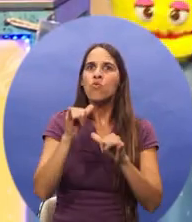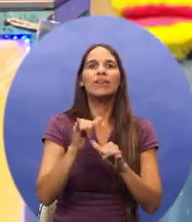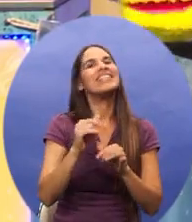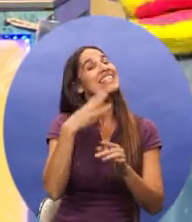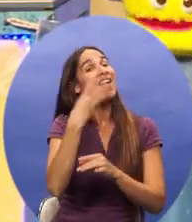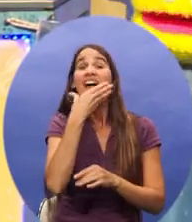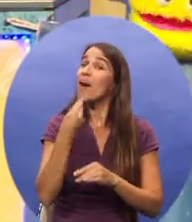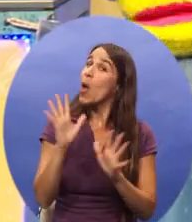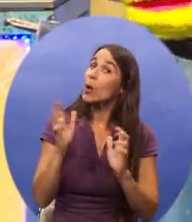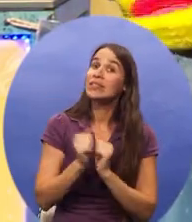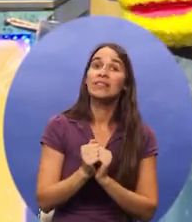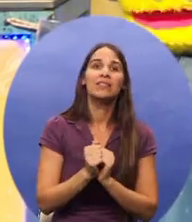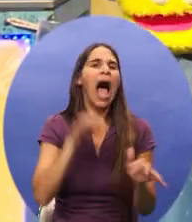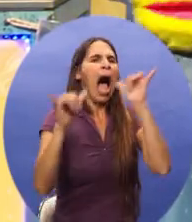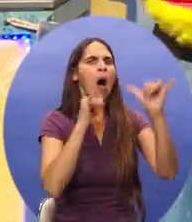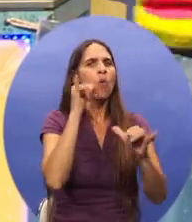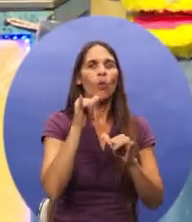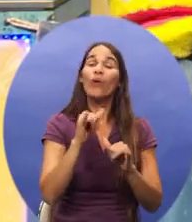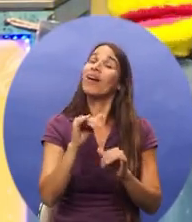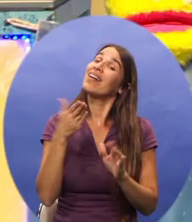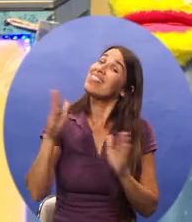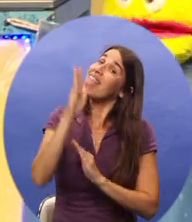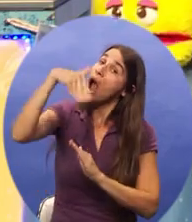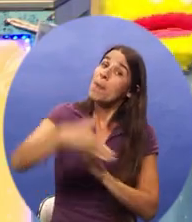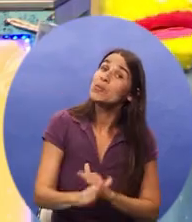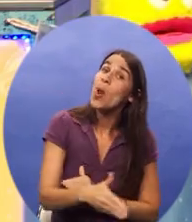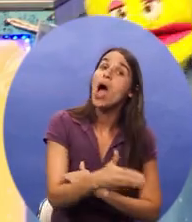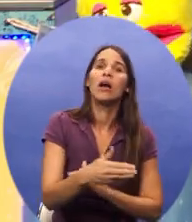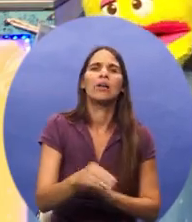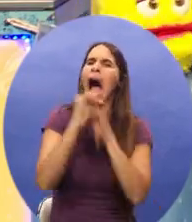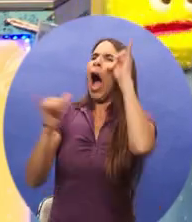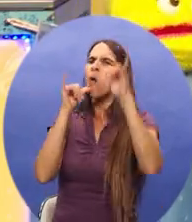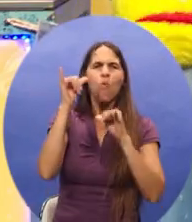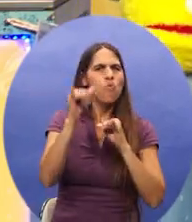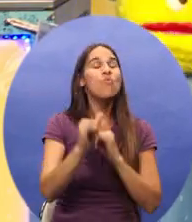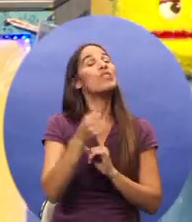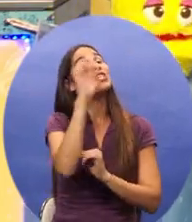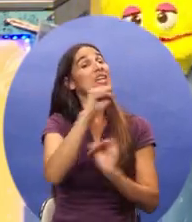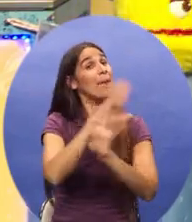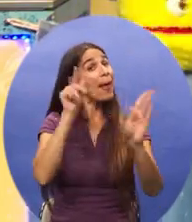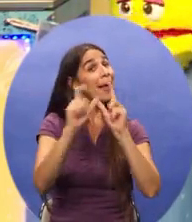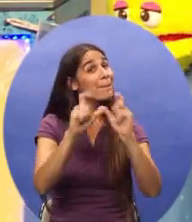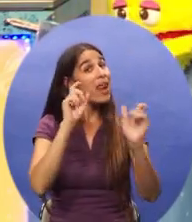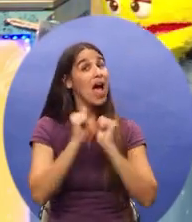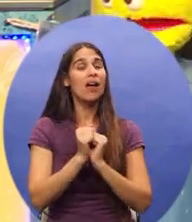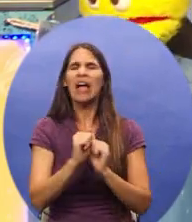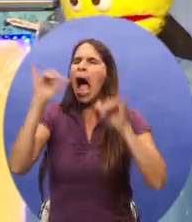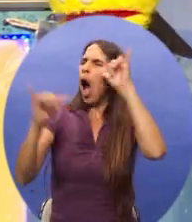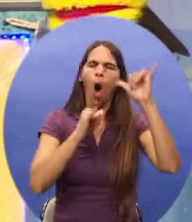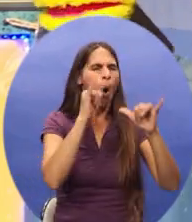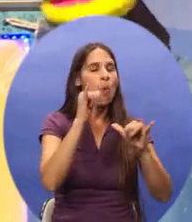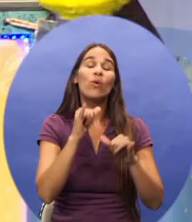סביבה אוץ! שפה יפה מאוד וואי! הוא דק במצולה וואו! הוא שיר ללא